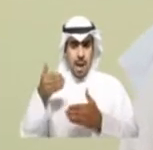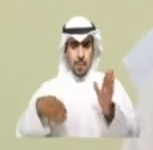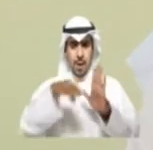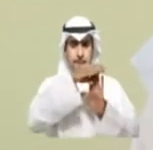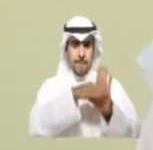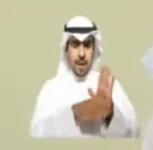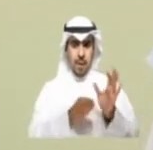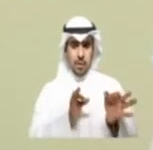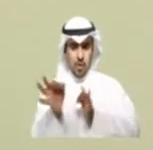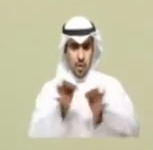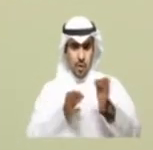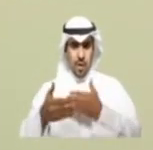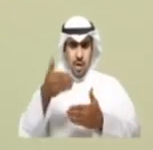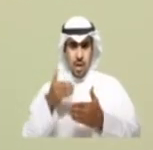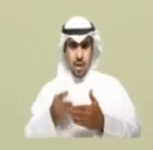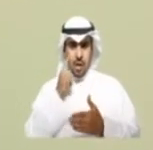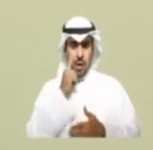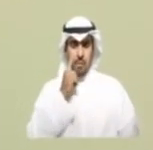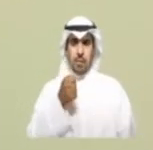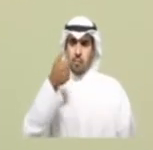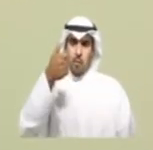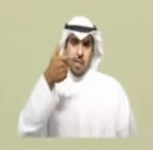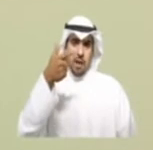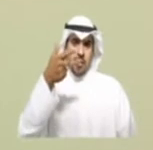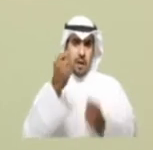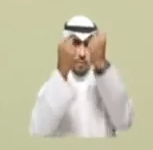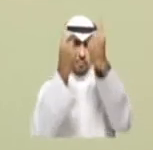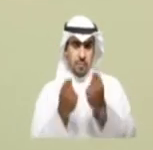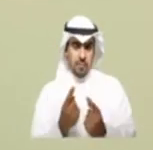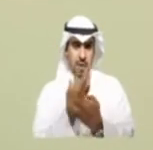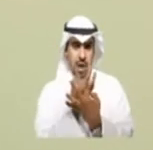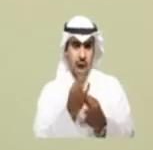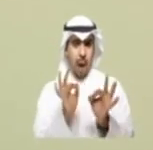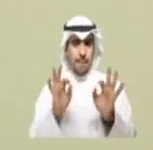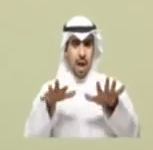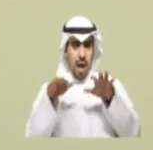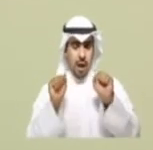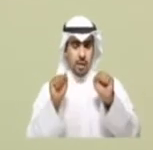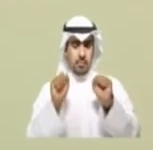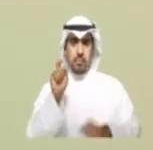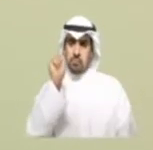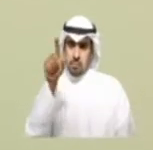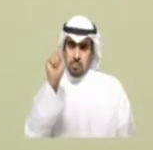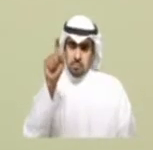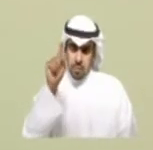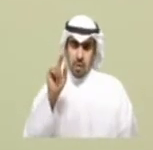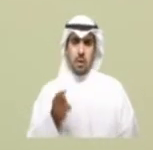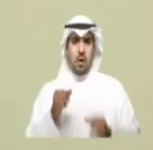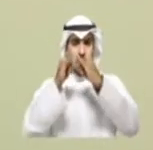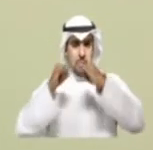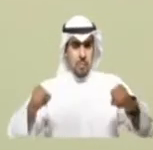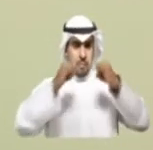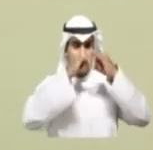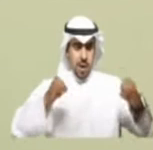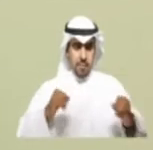ثم النفرة إلى مزدلفة ومن ثم تفويج الحجاج إلى رمي العقبة الكبرى. أيضا